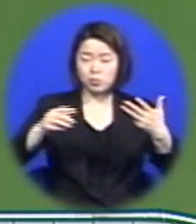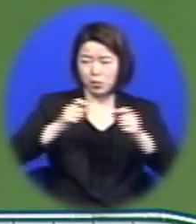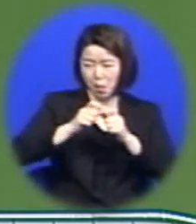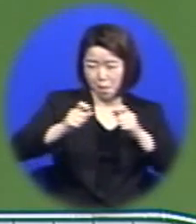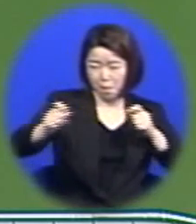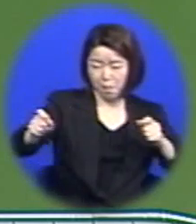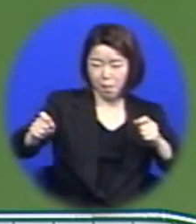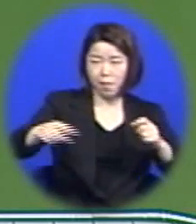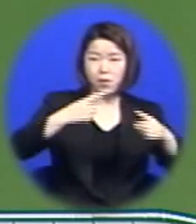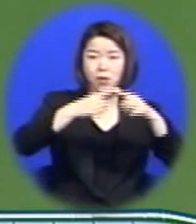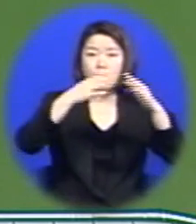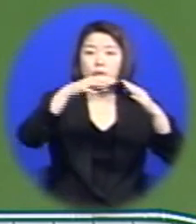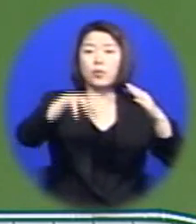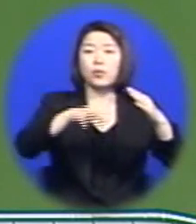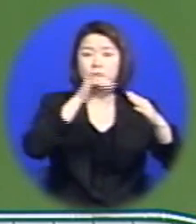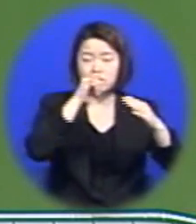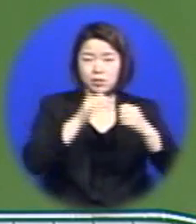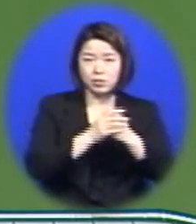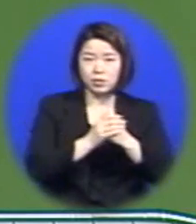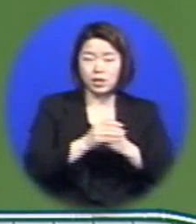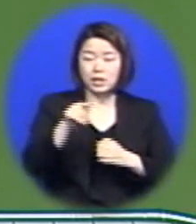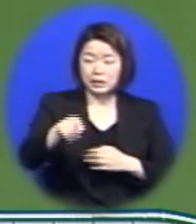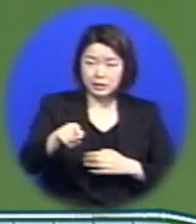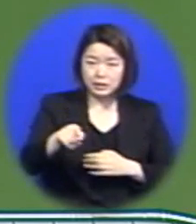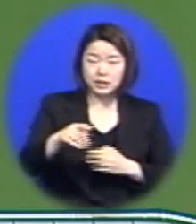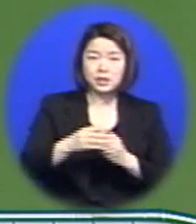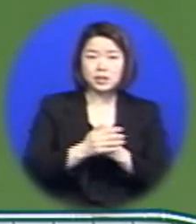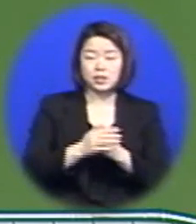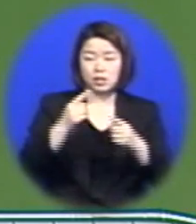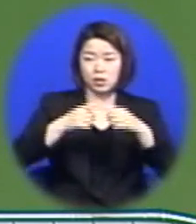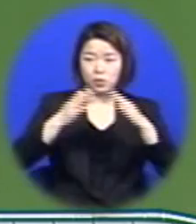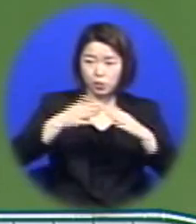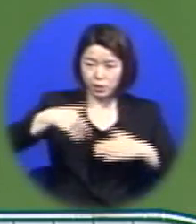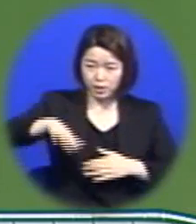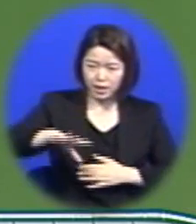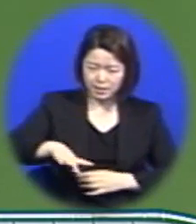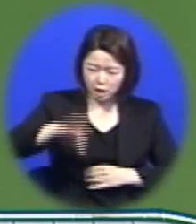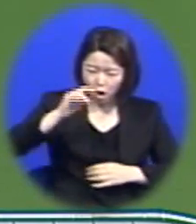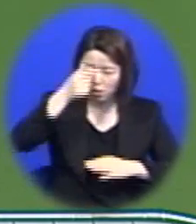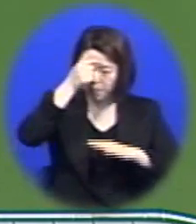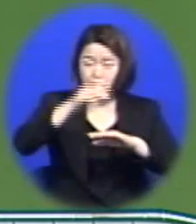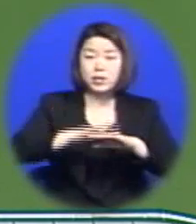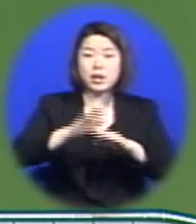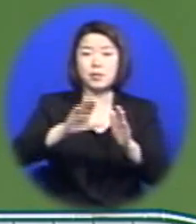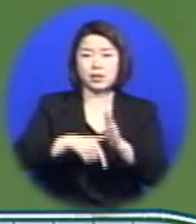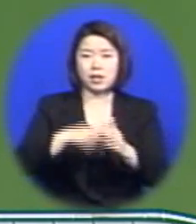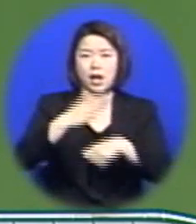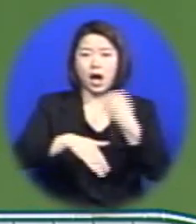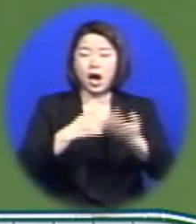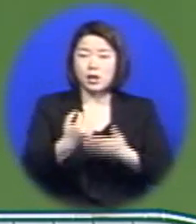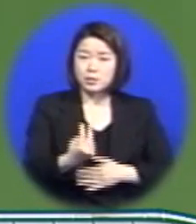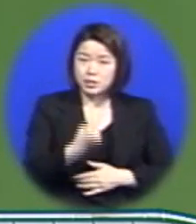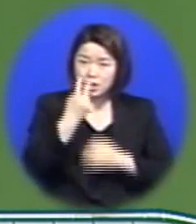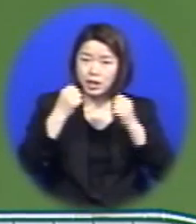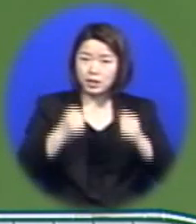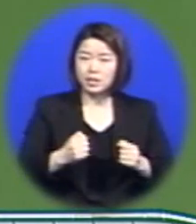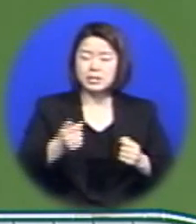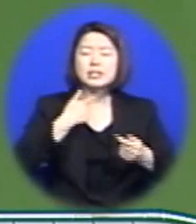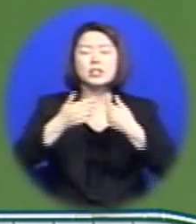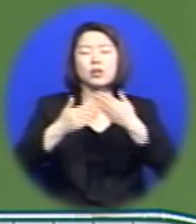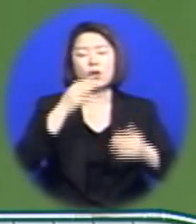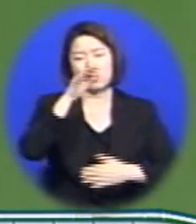있는 예배당 근데 그 교회 간 첫 예배 때 하나님이 살아계신 체험을